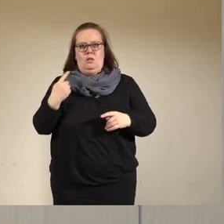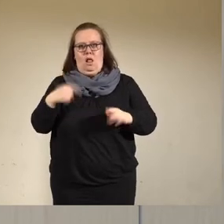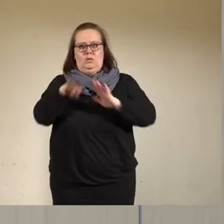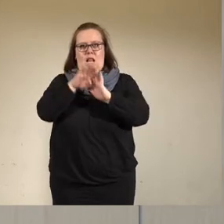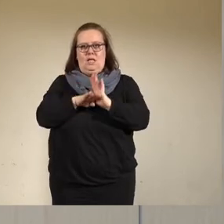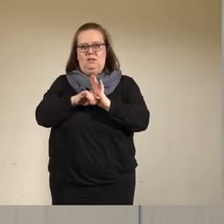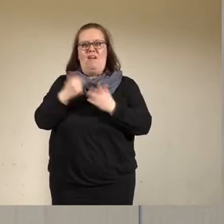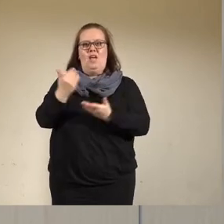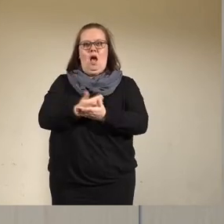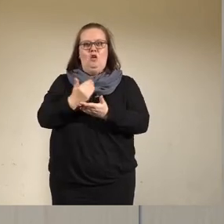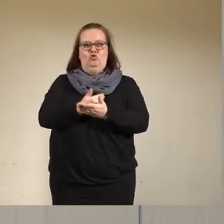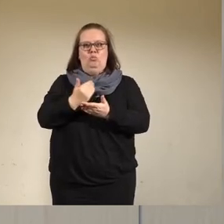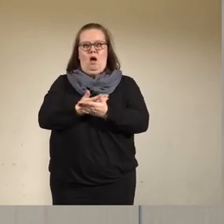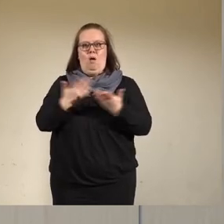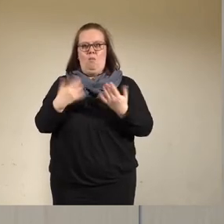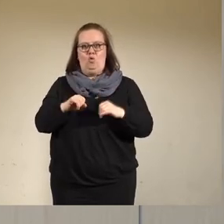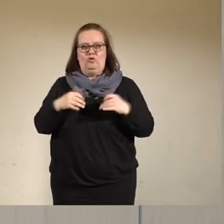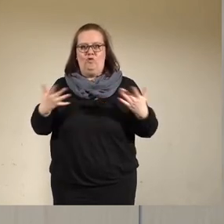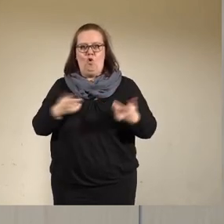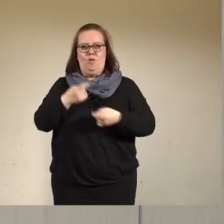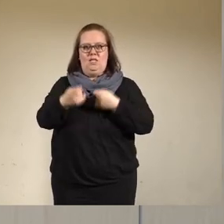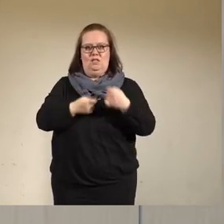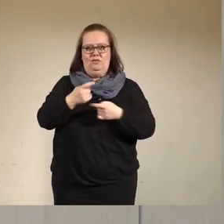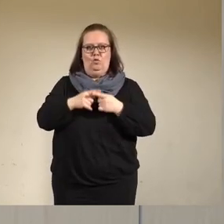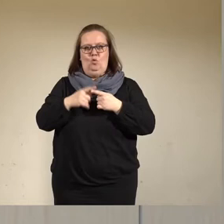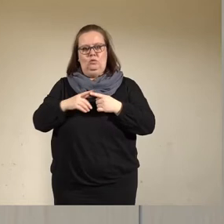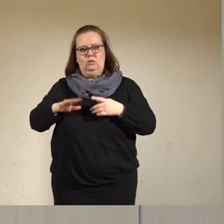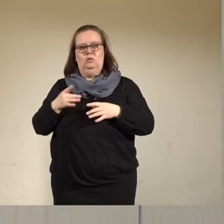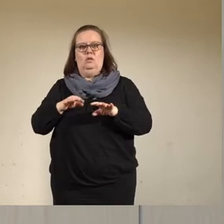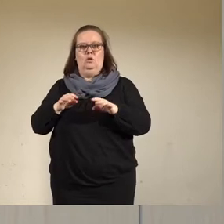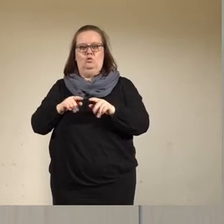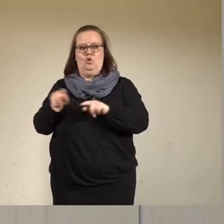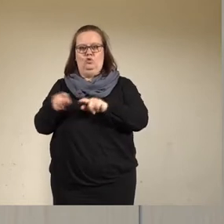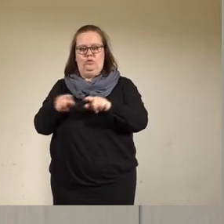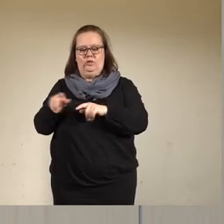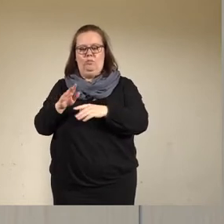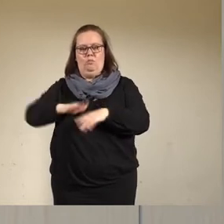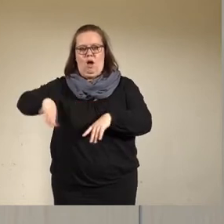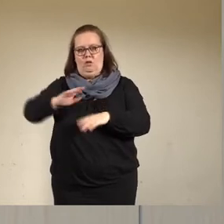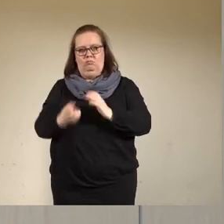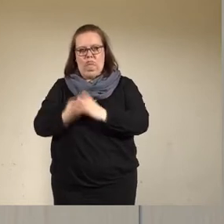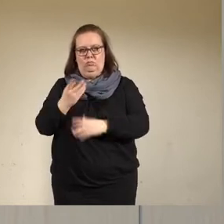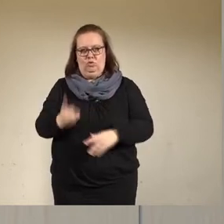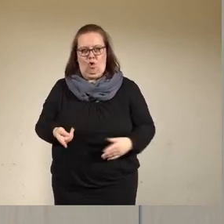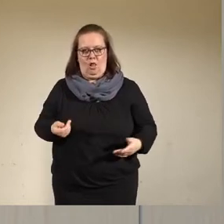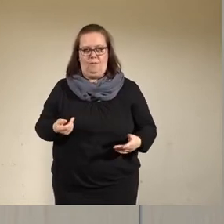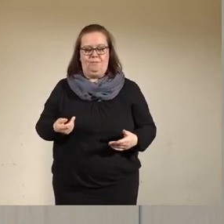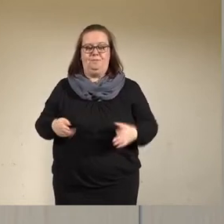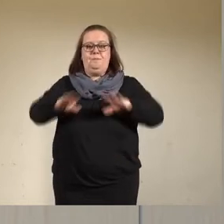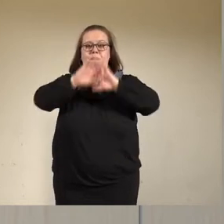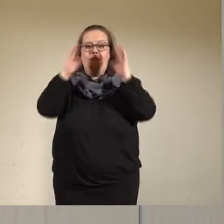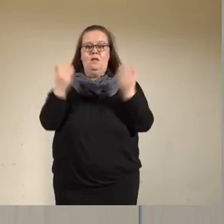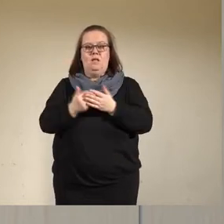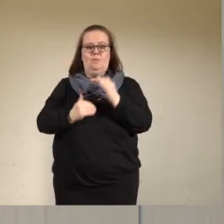eine Liste mit Einsparpotenzialen im investiven und konsumtiven Bereich auf den Weg bringen. In einer Gesamthöhe